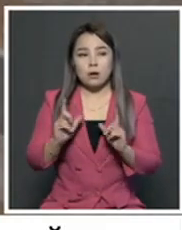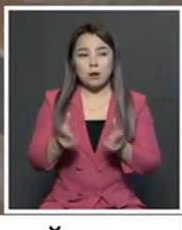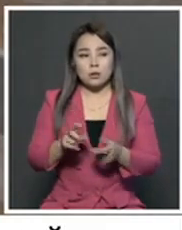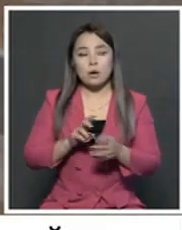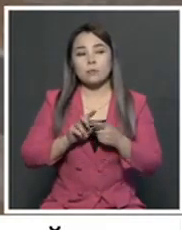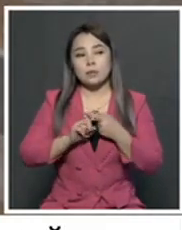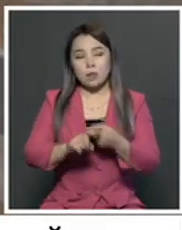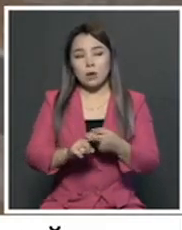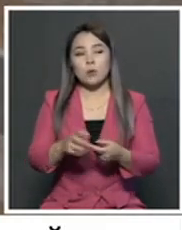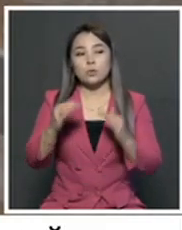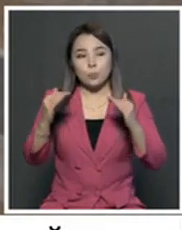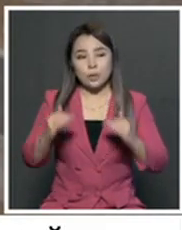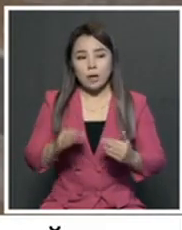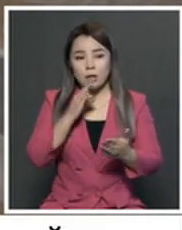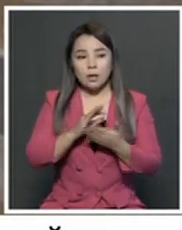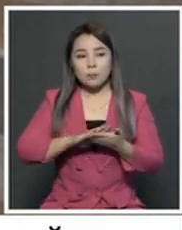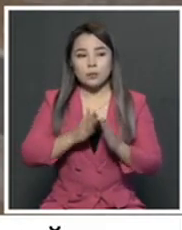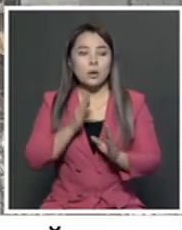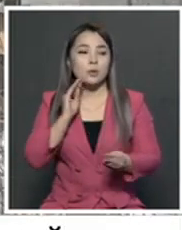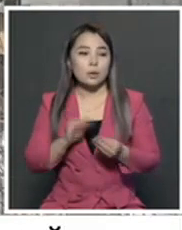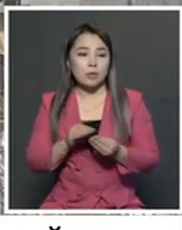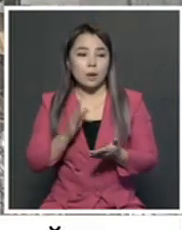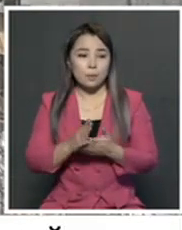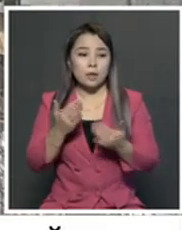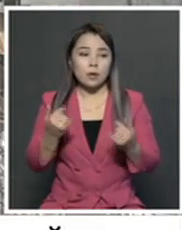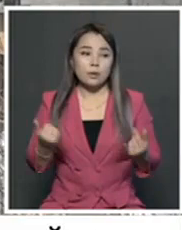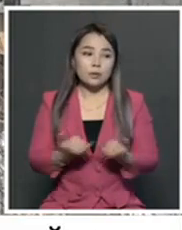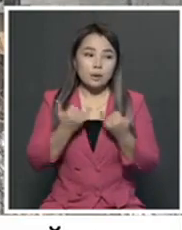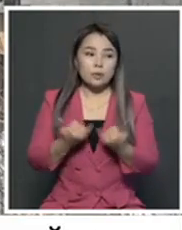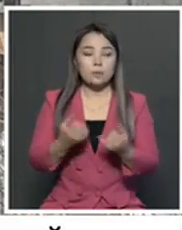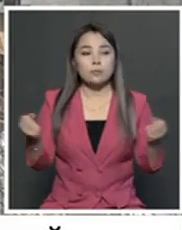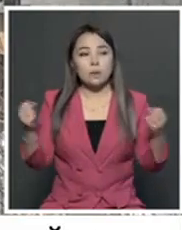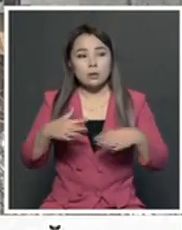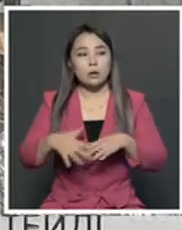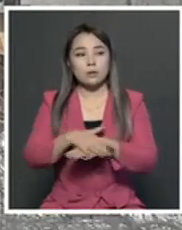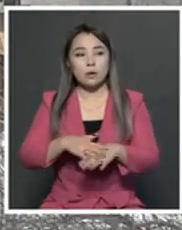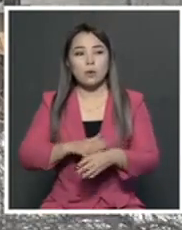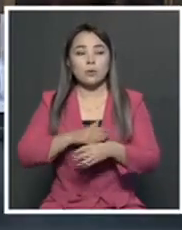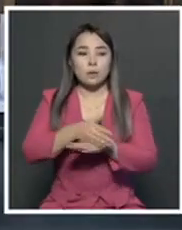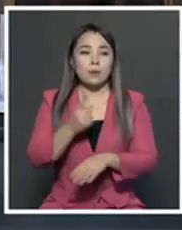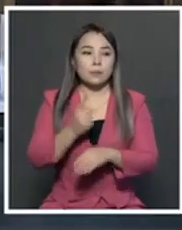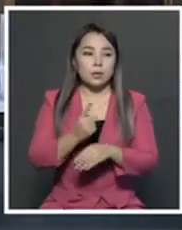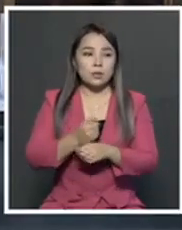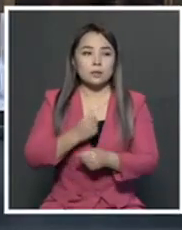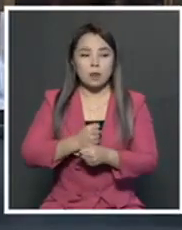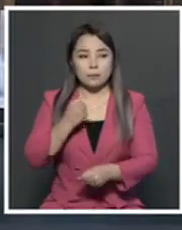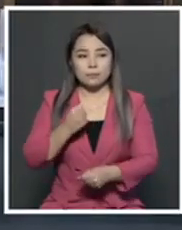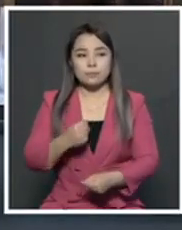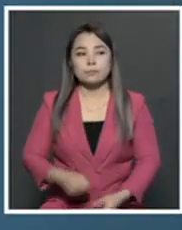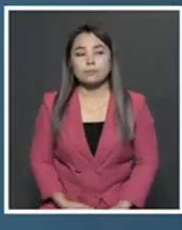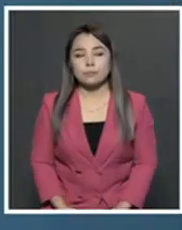жұқтыру көрсеткіші едәуір төмендеп, эпидахуал тұрақталды. Дегенмен той-томалақ пен көпшілік шаралары өткізуге әлі де тыйым қатаң.